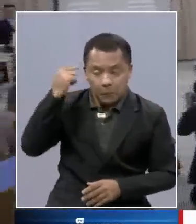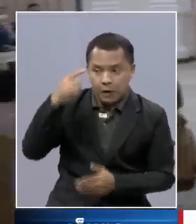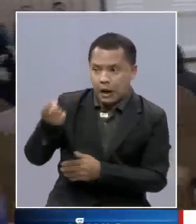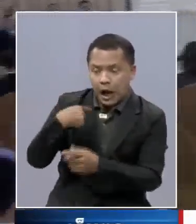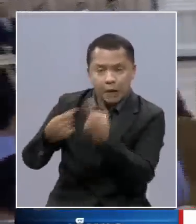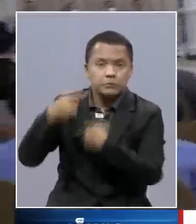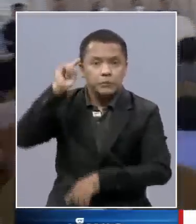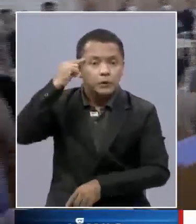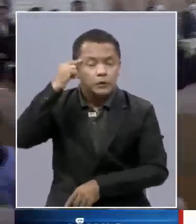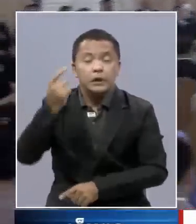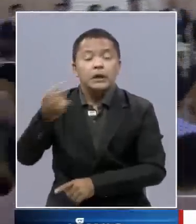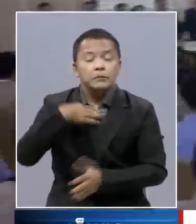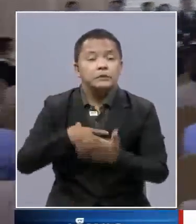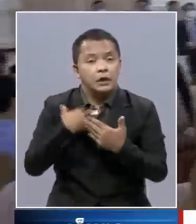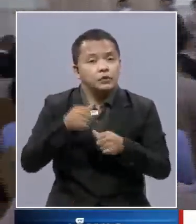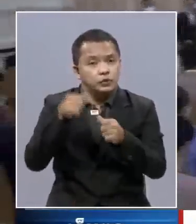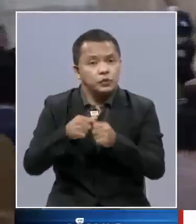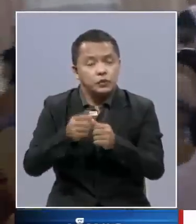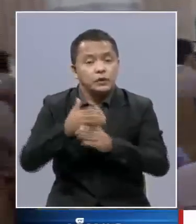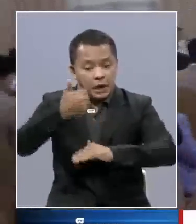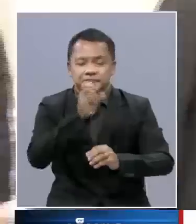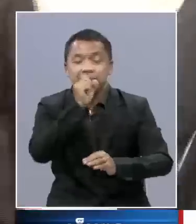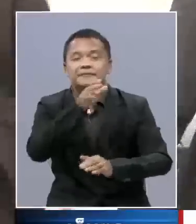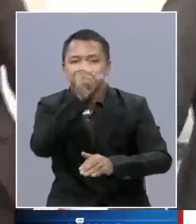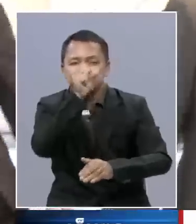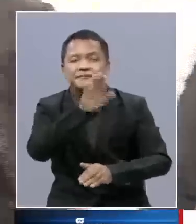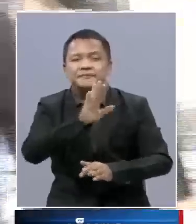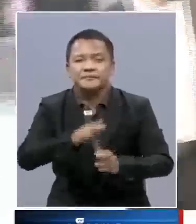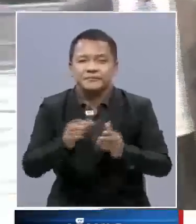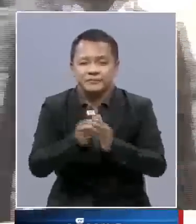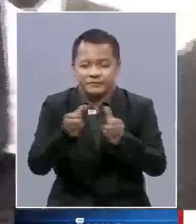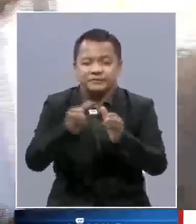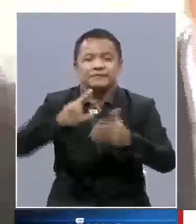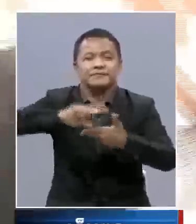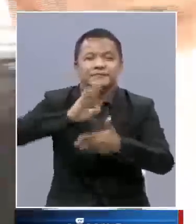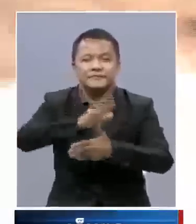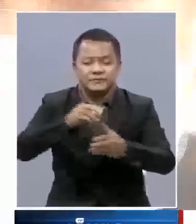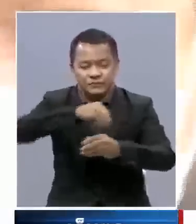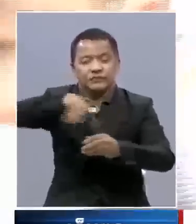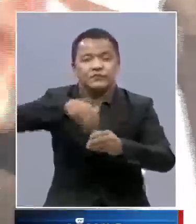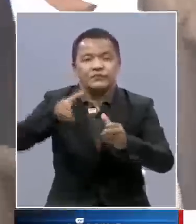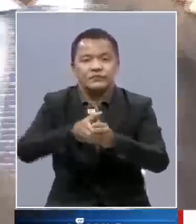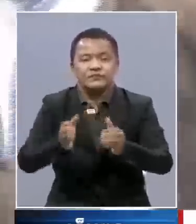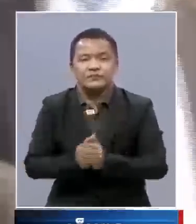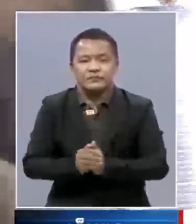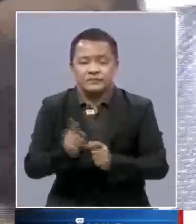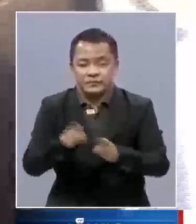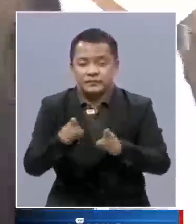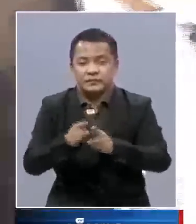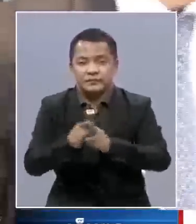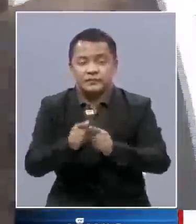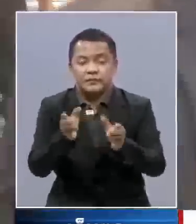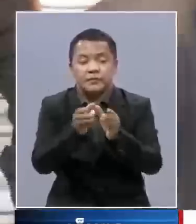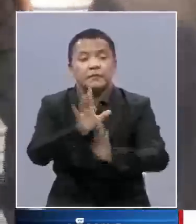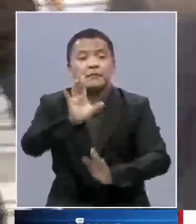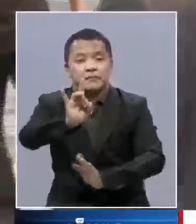ถามมาเลยพอถามต่อว่าจะยังคงเป็นแคนดิเดตนายกพลัง นะครับกับความเคลื่อนไหวที่เกิดขึ้นภายในว่าที่8